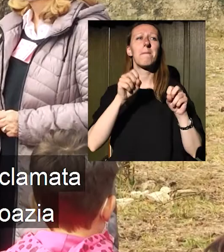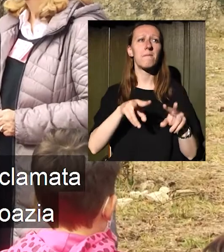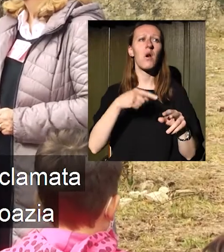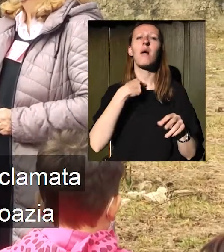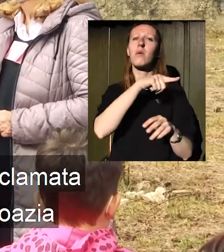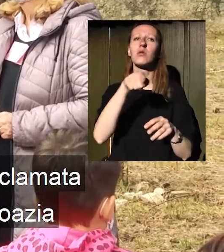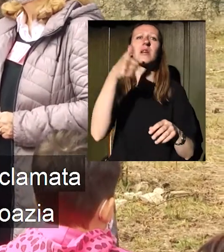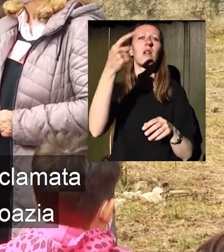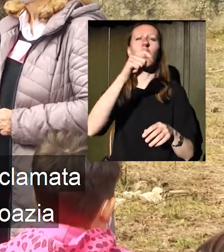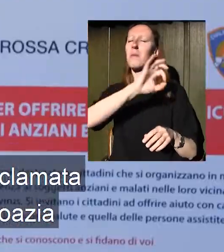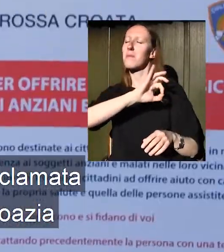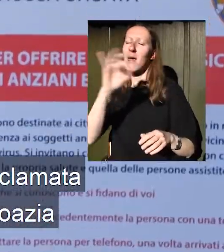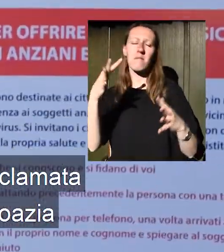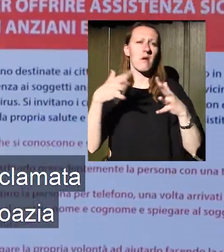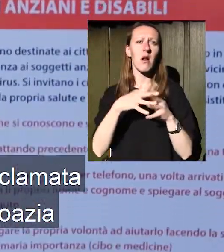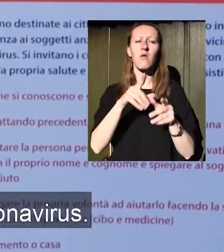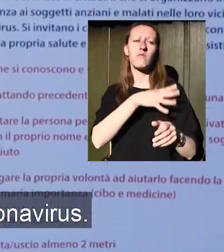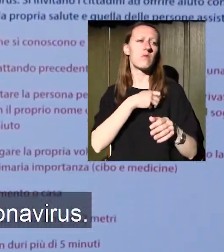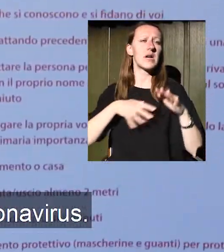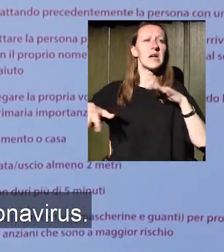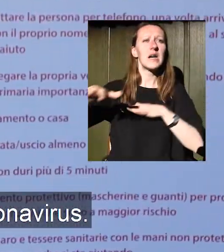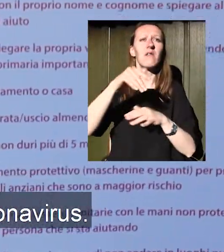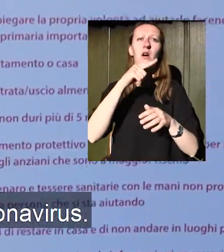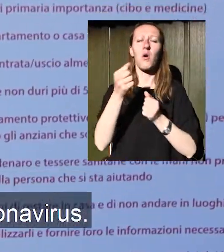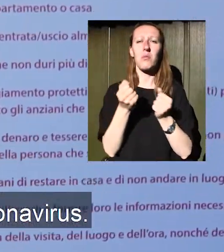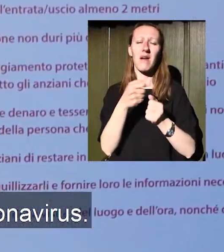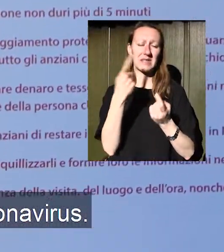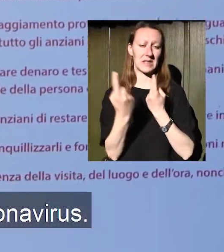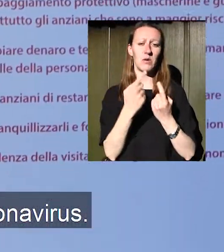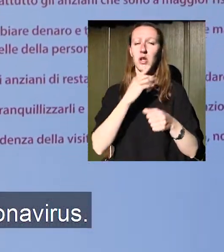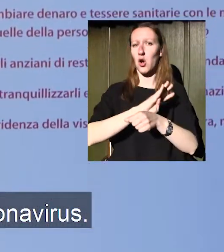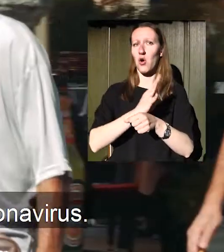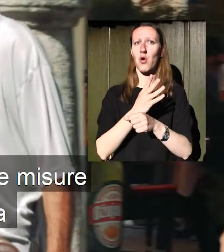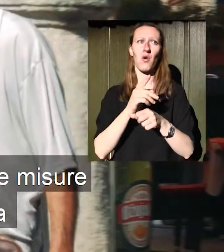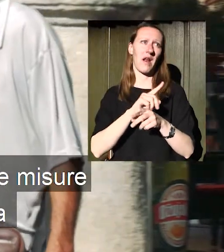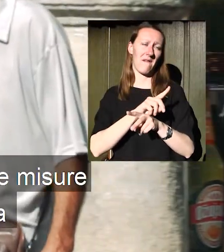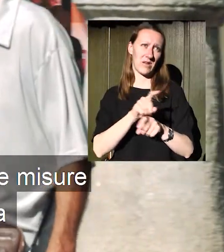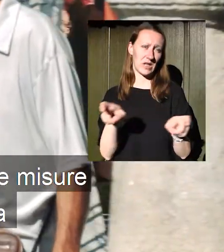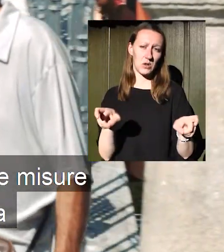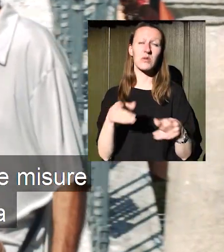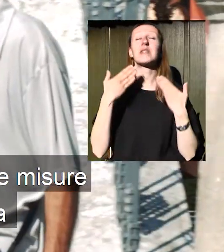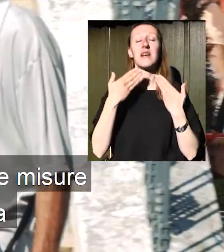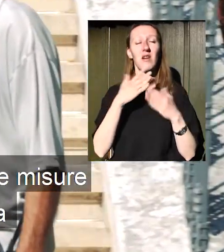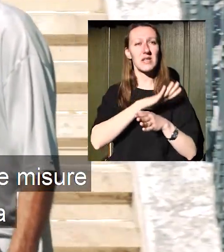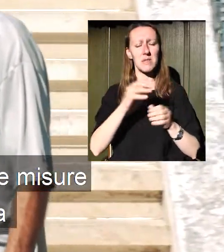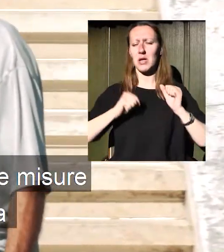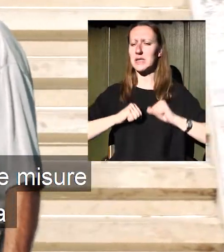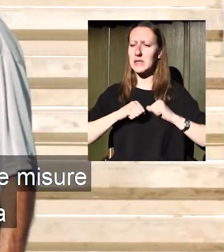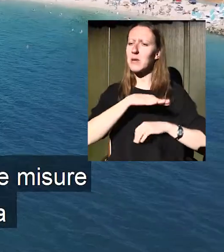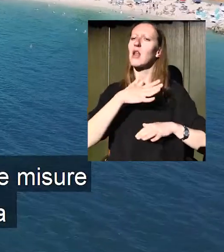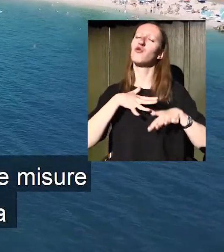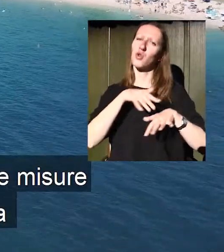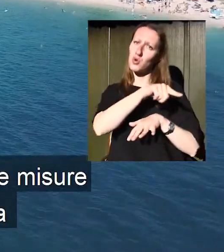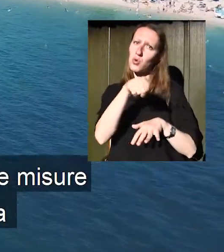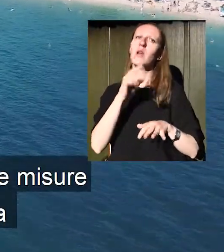proglašena jednim od najuspješnijih gradova u Hrvatskoj u upravljanju situacijom s koronavirusom. Zahvaljujući samodisciplini naših građana